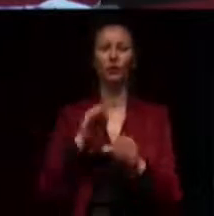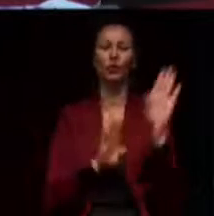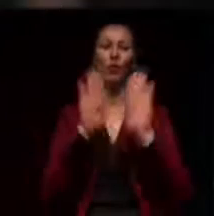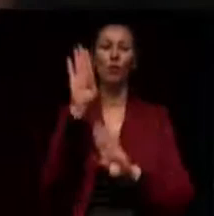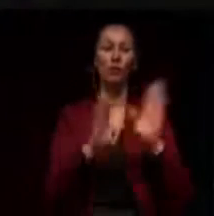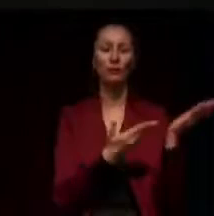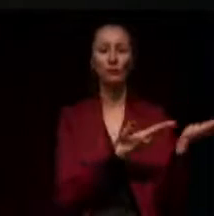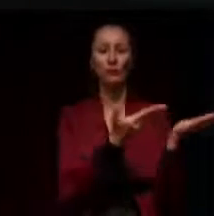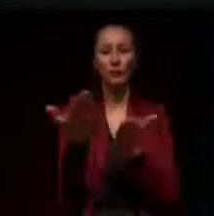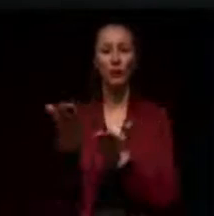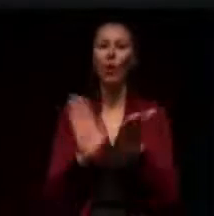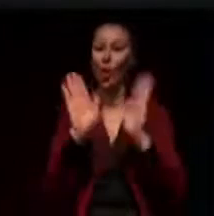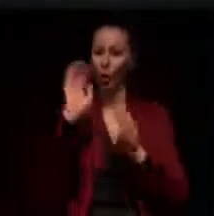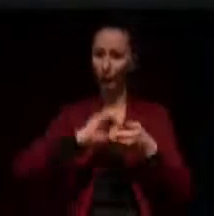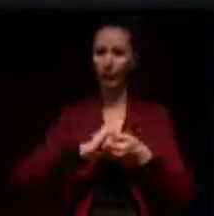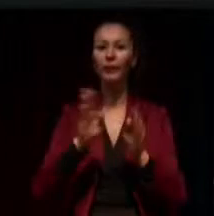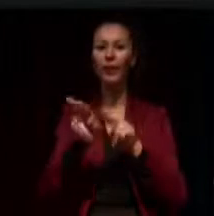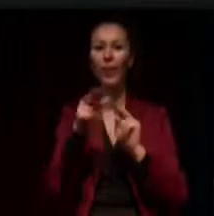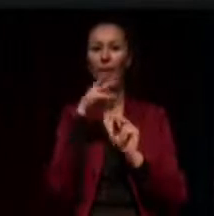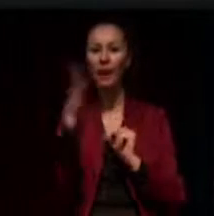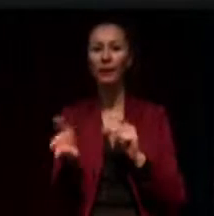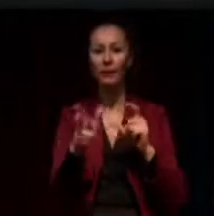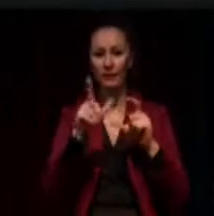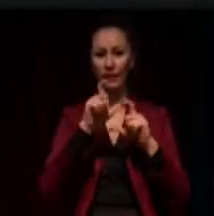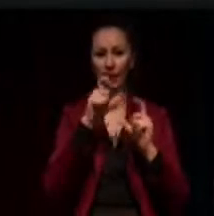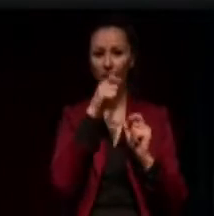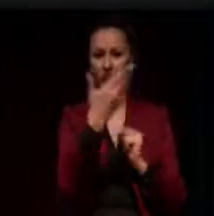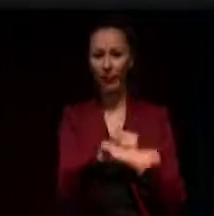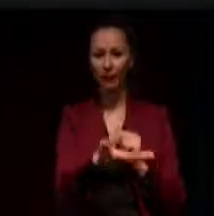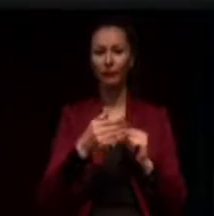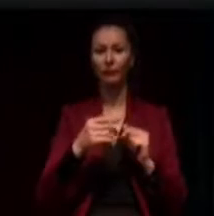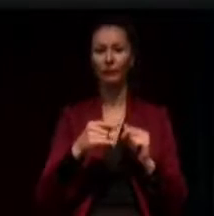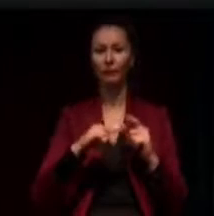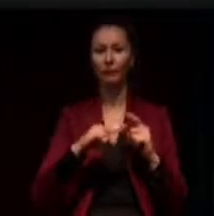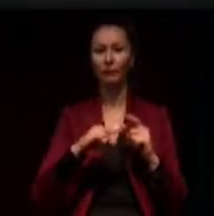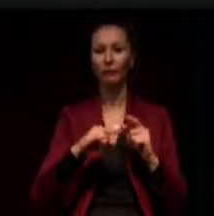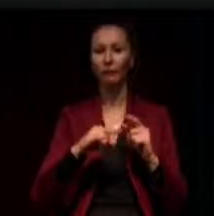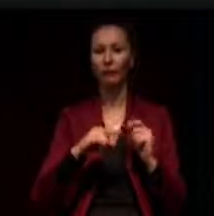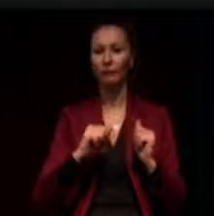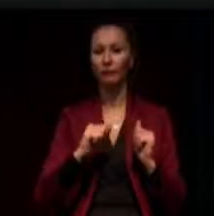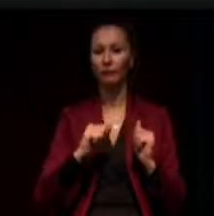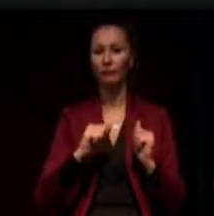şekilde oylansın. Hepsi oy birliği. Evet, Kemal Bey, Selahattin Bey.